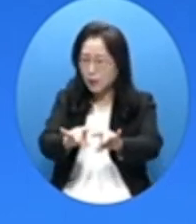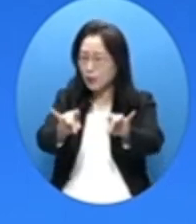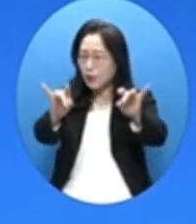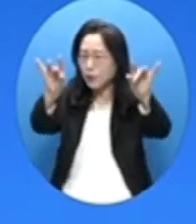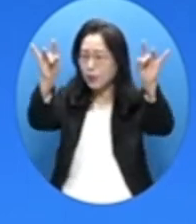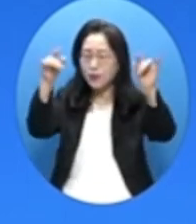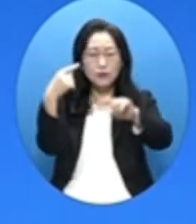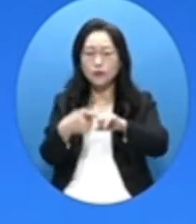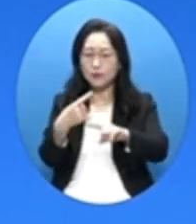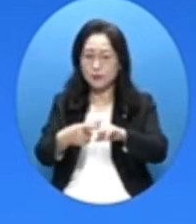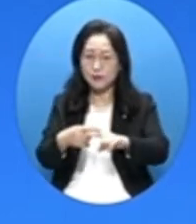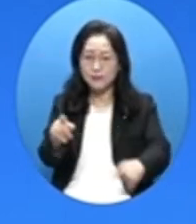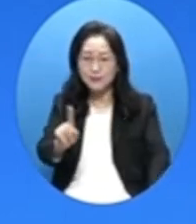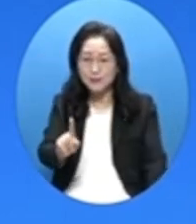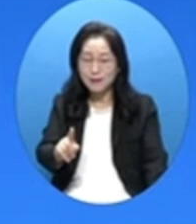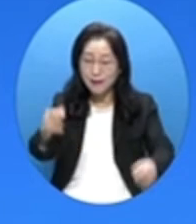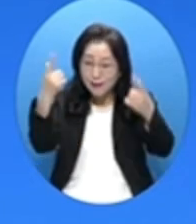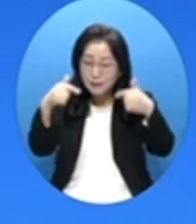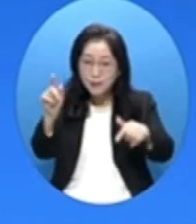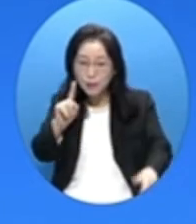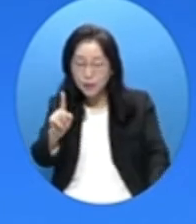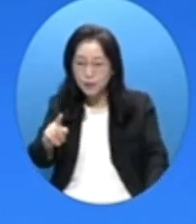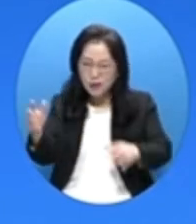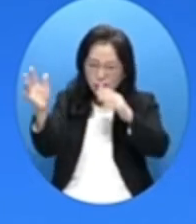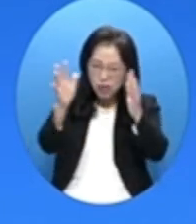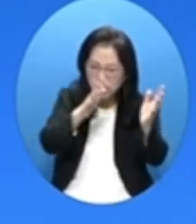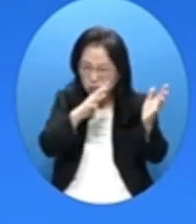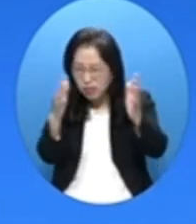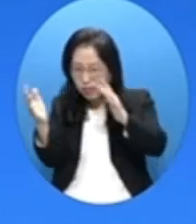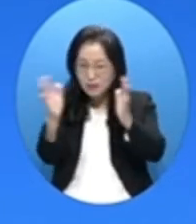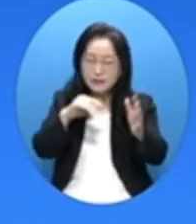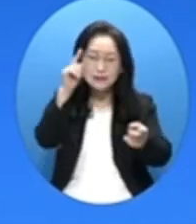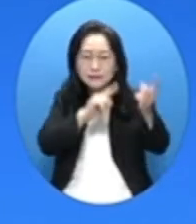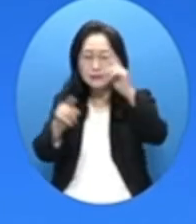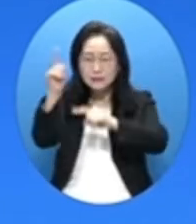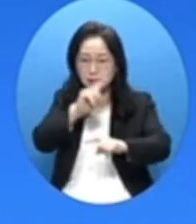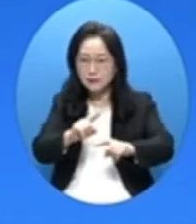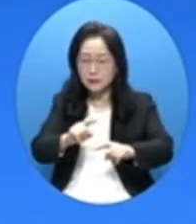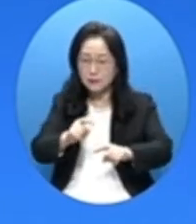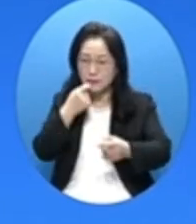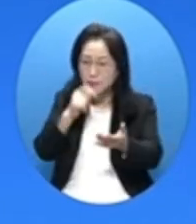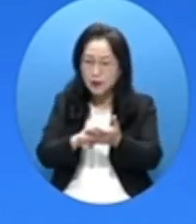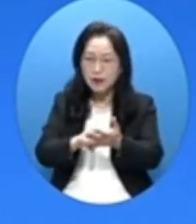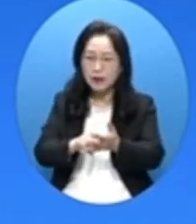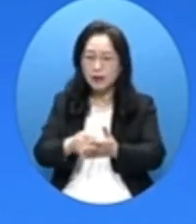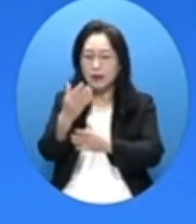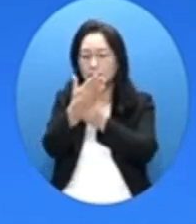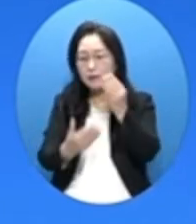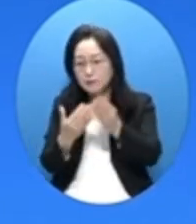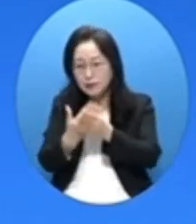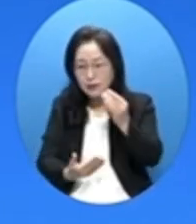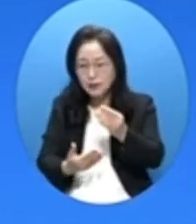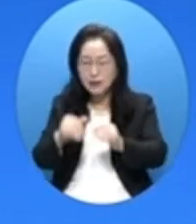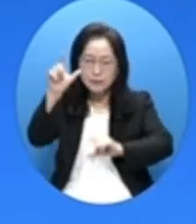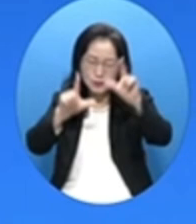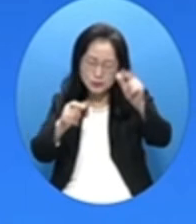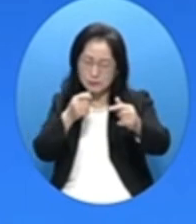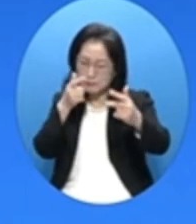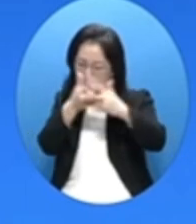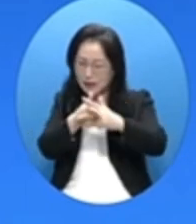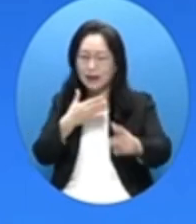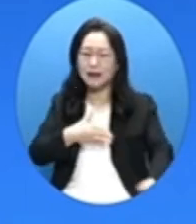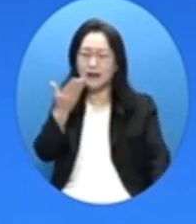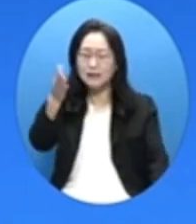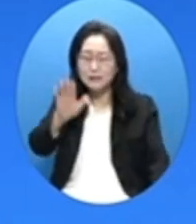계십니다 늘 흔들리고 늘 쉽게 상처받고 낙심하는 그런 우리의 모습을 알고 계십니다 그러면서 불구하고